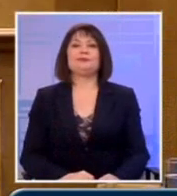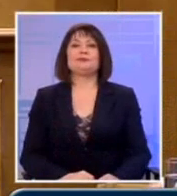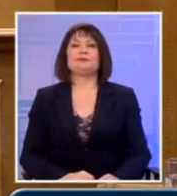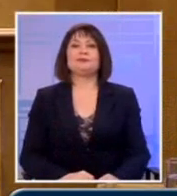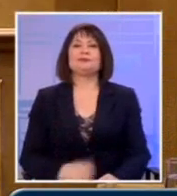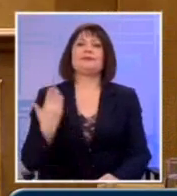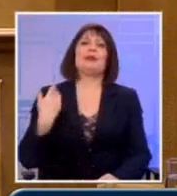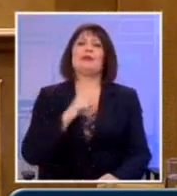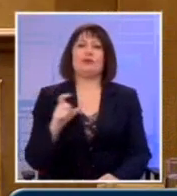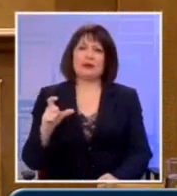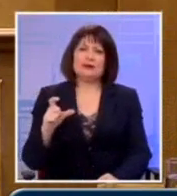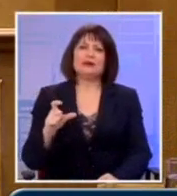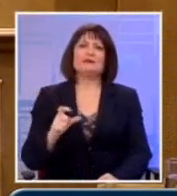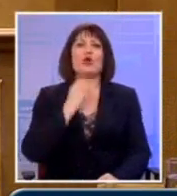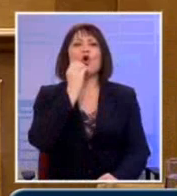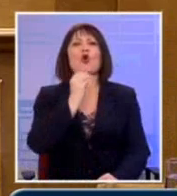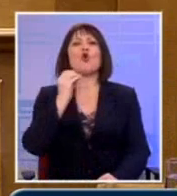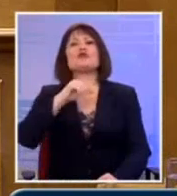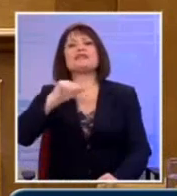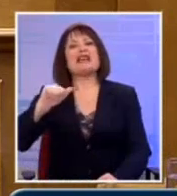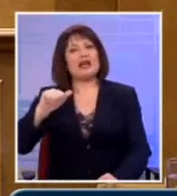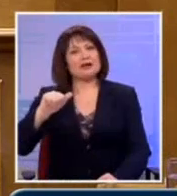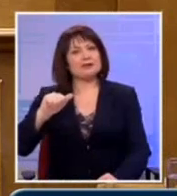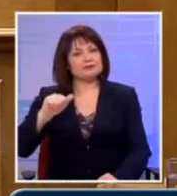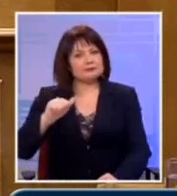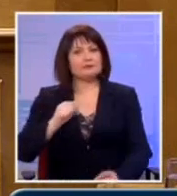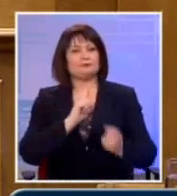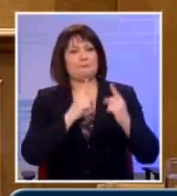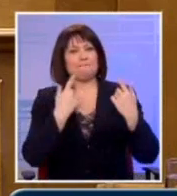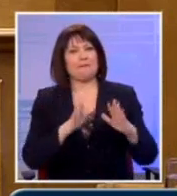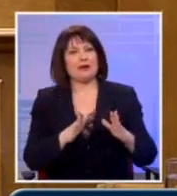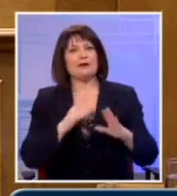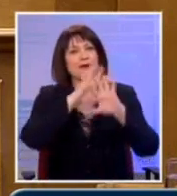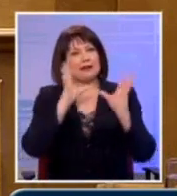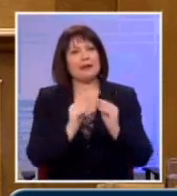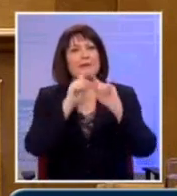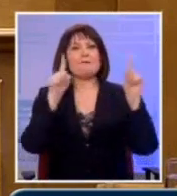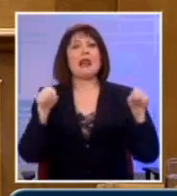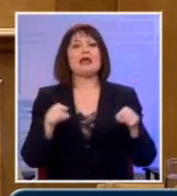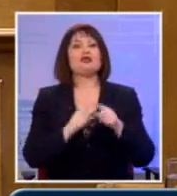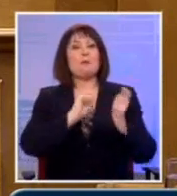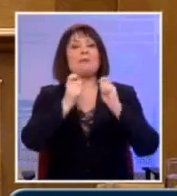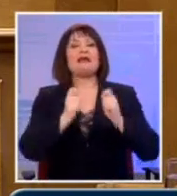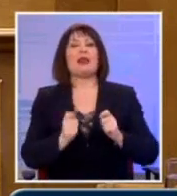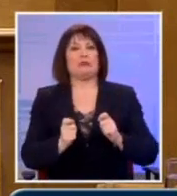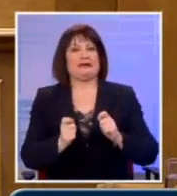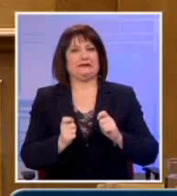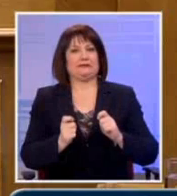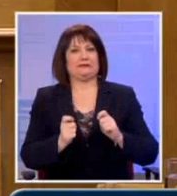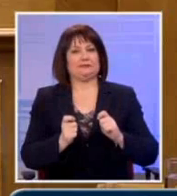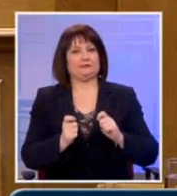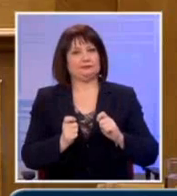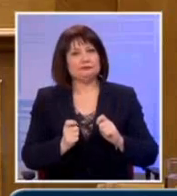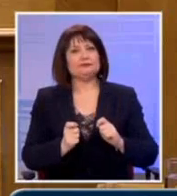Την προηγούμενη εβδομάδα, λοιπόν, στον ΟΣΑ συμφωνήσαμε ένα ευρύ πλαίσιο μεταρρυθμίσεων για